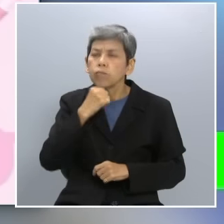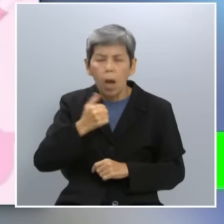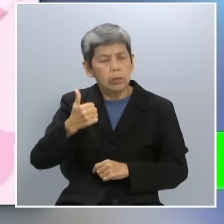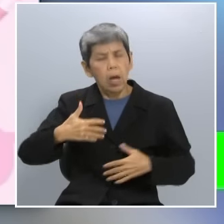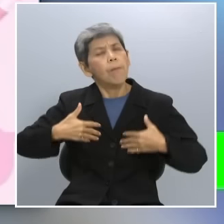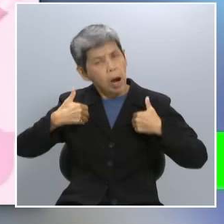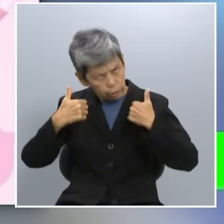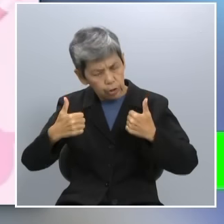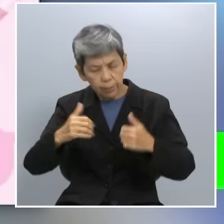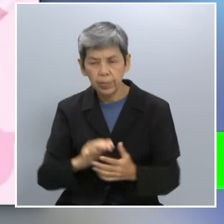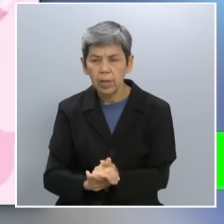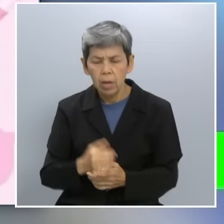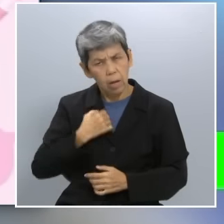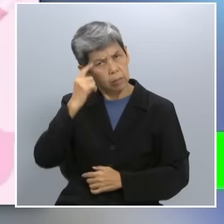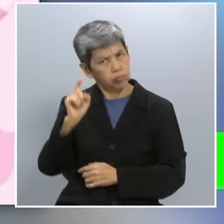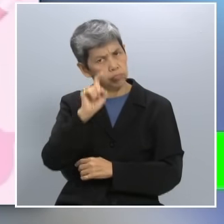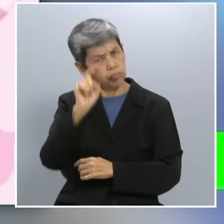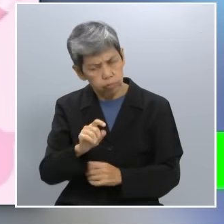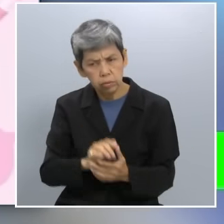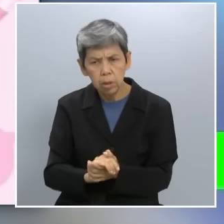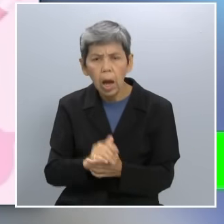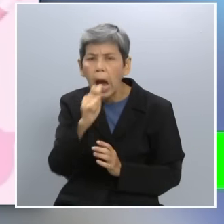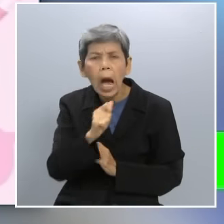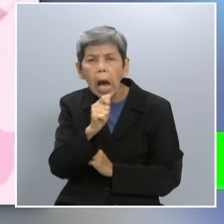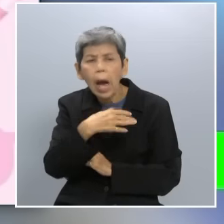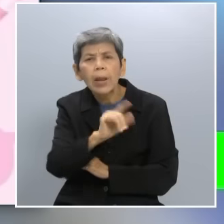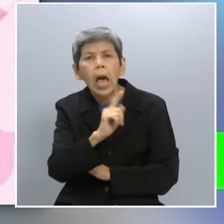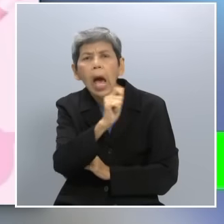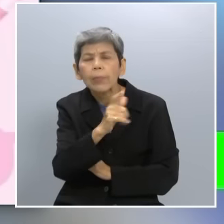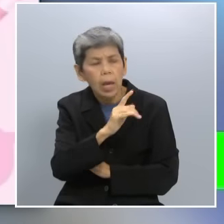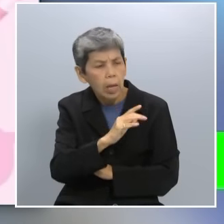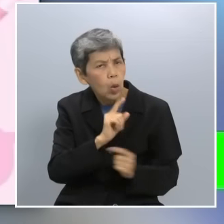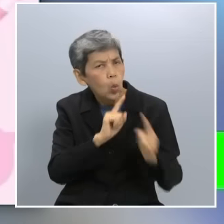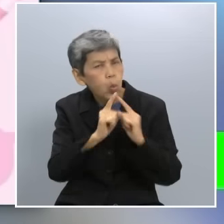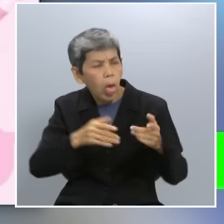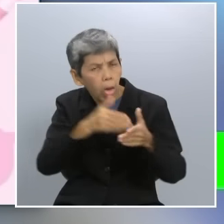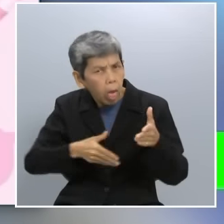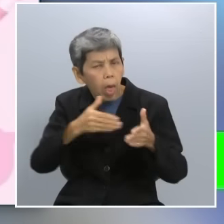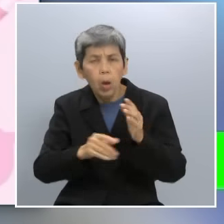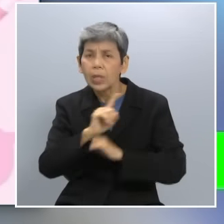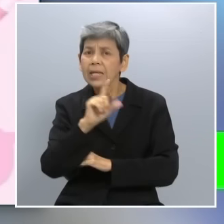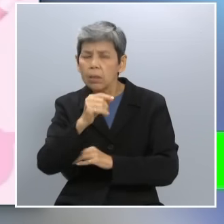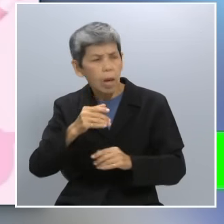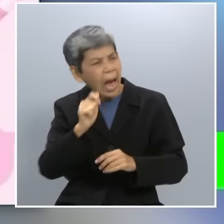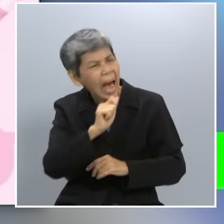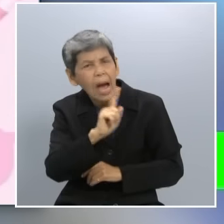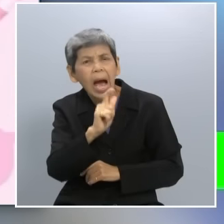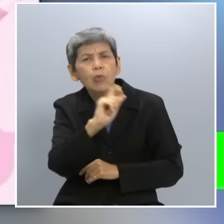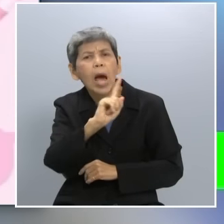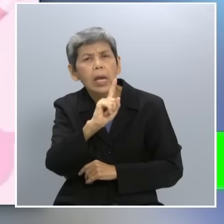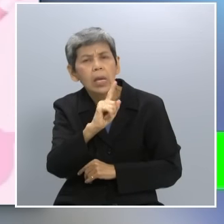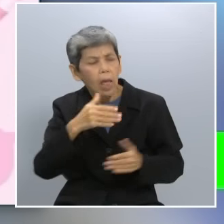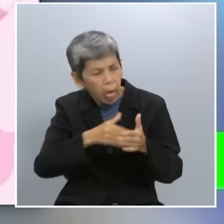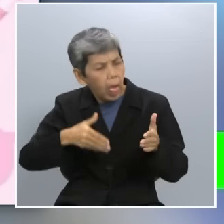ค่ะเค้าแค่งงว่าอาไปไหนหายไปเลยคือติดต่อไม่ได้อ่ะตั้งแต่วันที่ 20งคะอ่าเนี่ยนะฮะนี่คือ